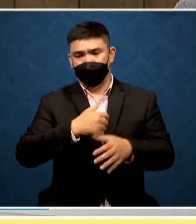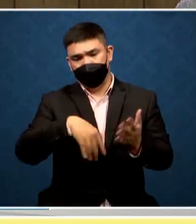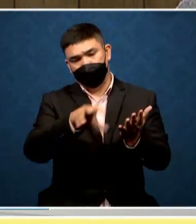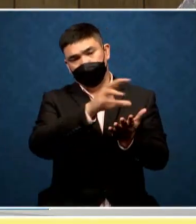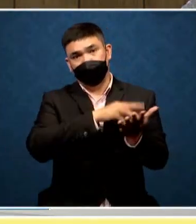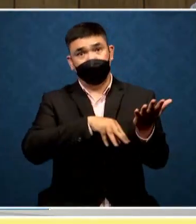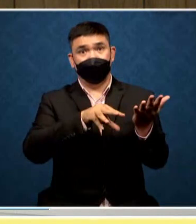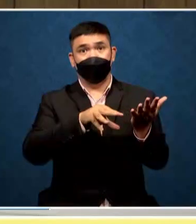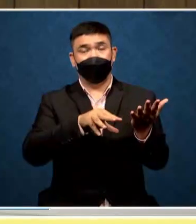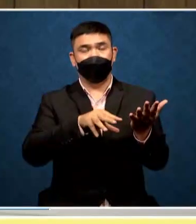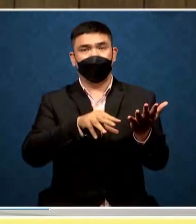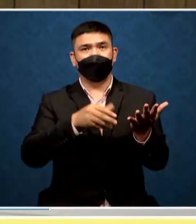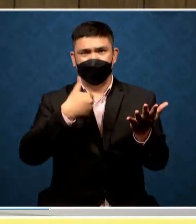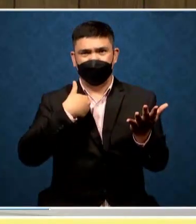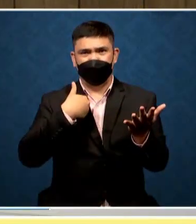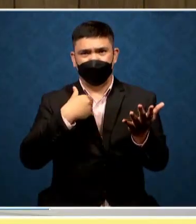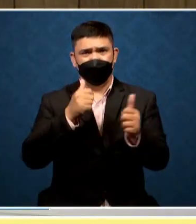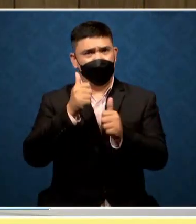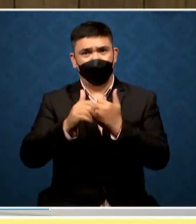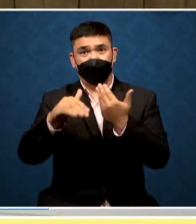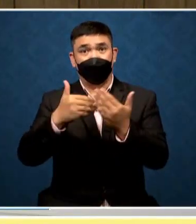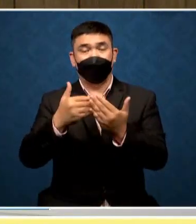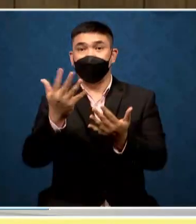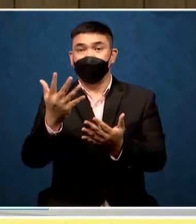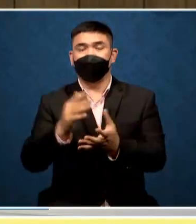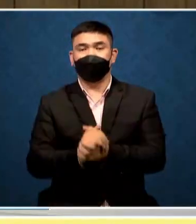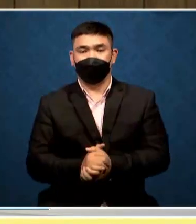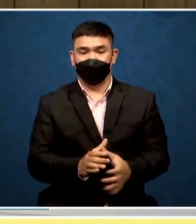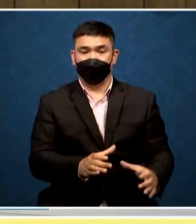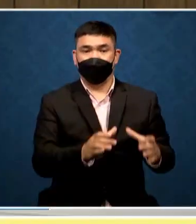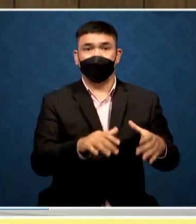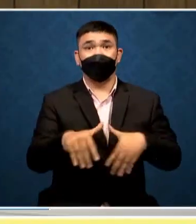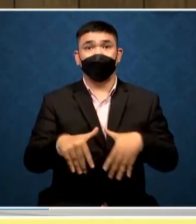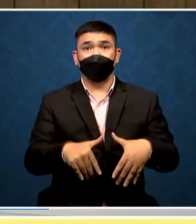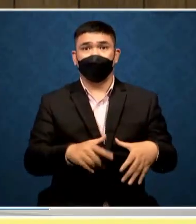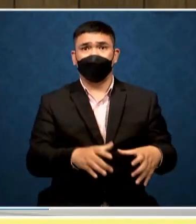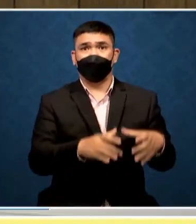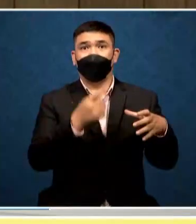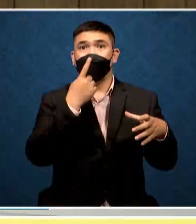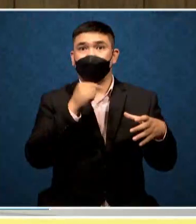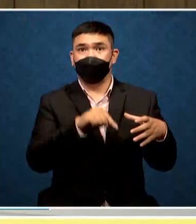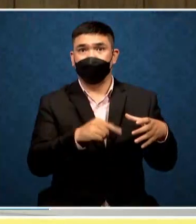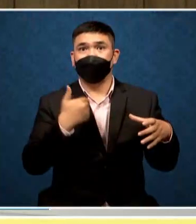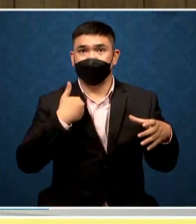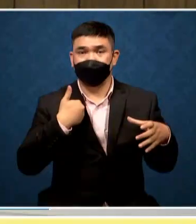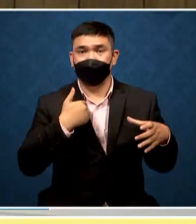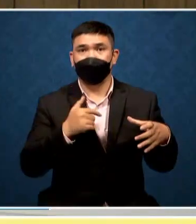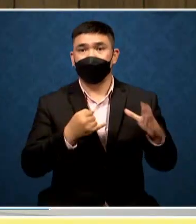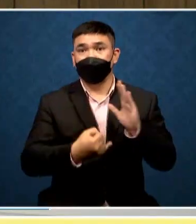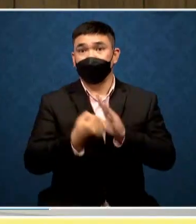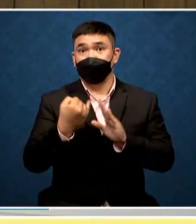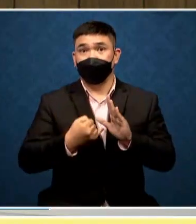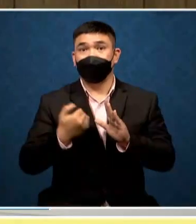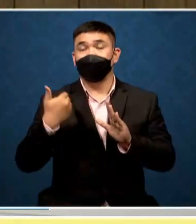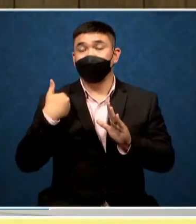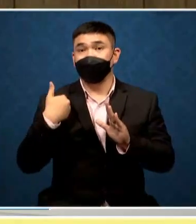ครับในตามชุมชนหมู่บ้านเนี่ยจะมีถังแดงอยู่นะครับแล้วก็ในทุกจังหวัดเนี่ยณ